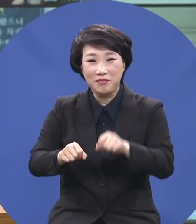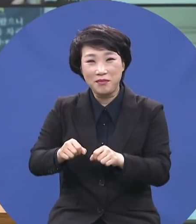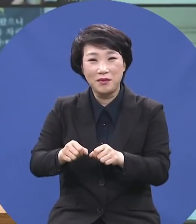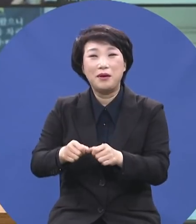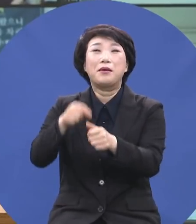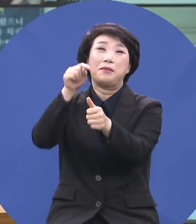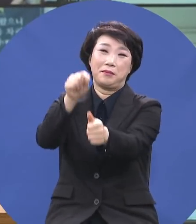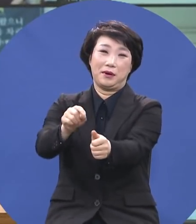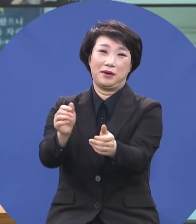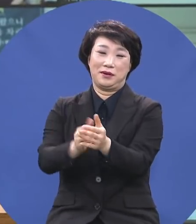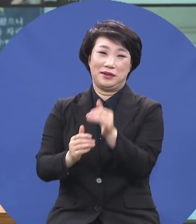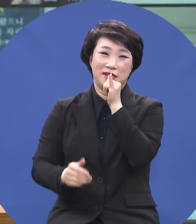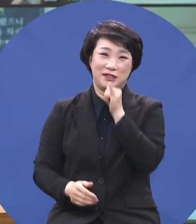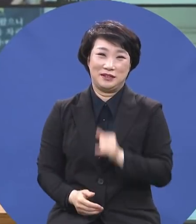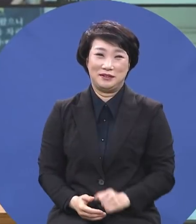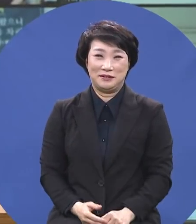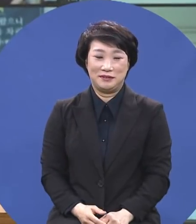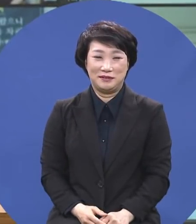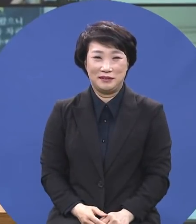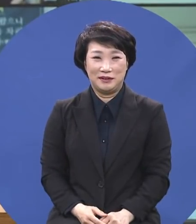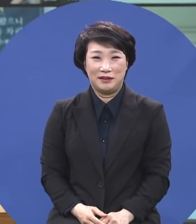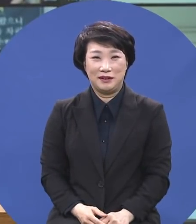것을 명령했습니다.